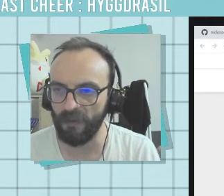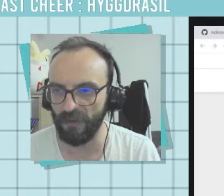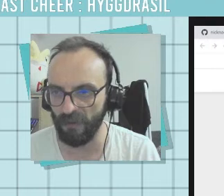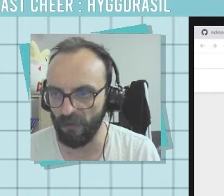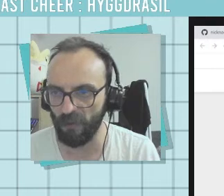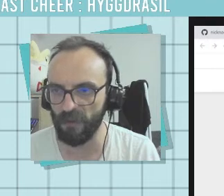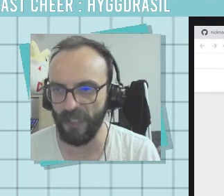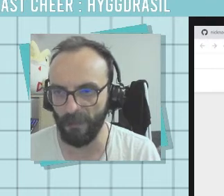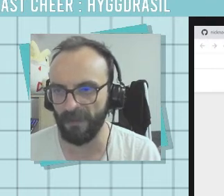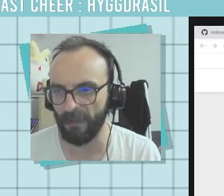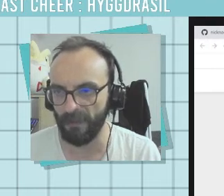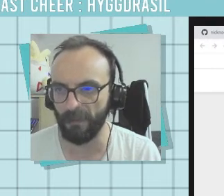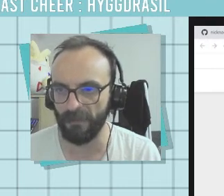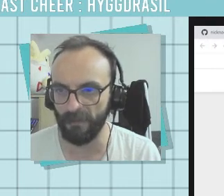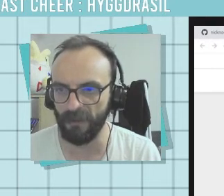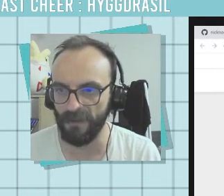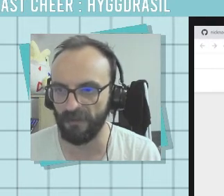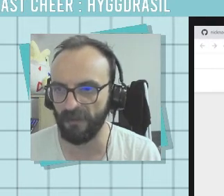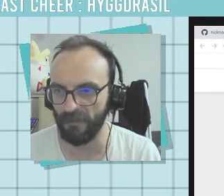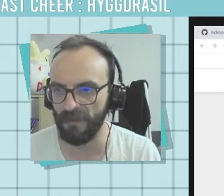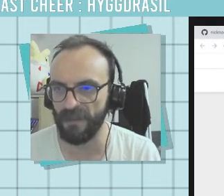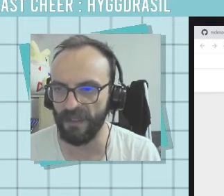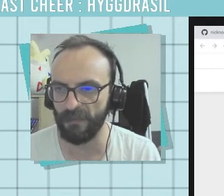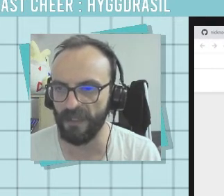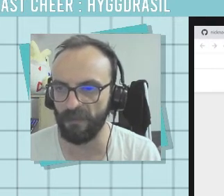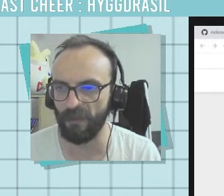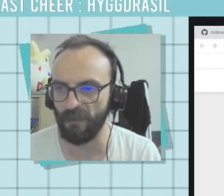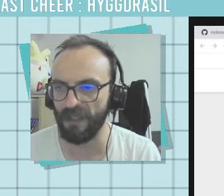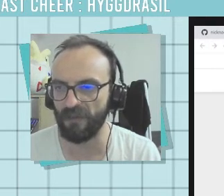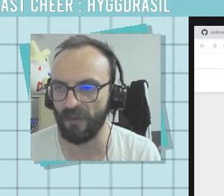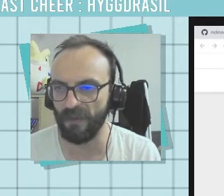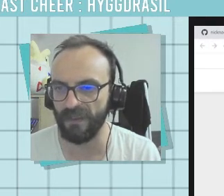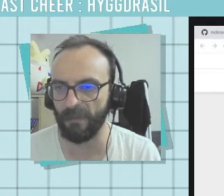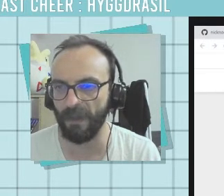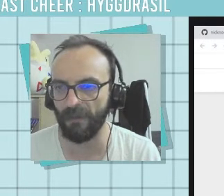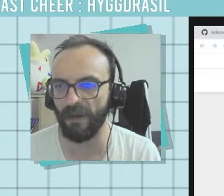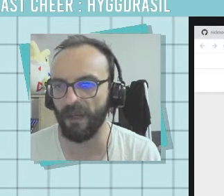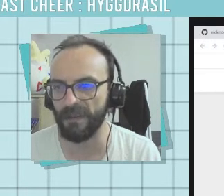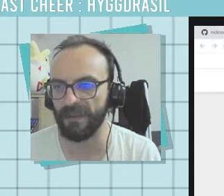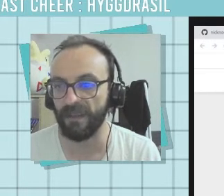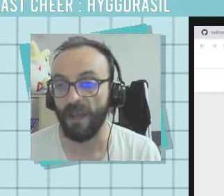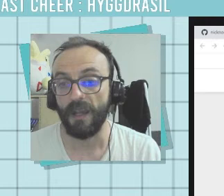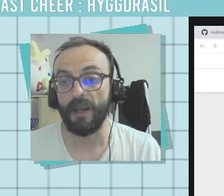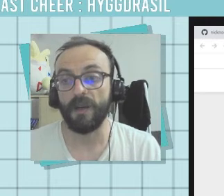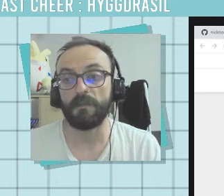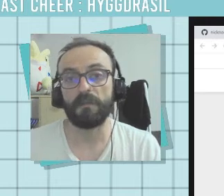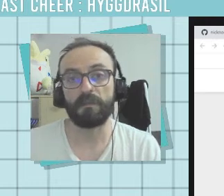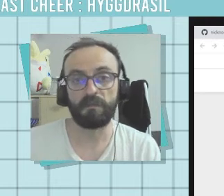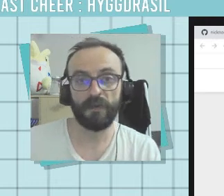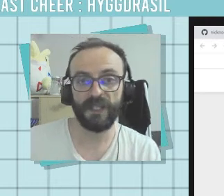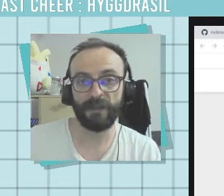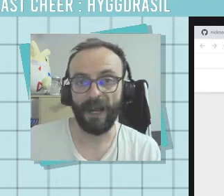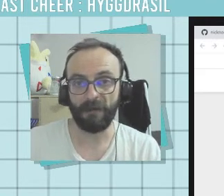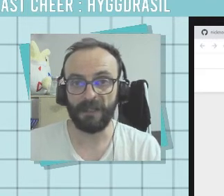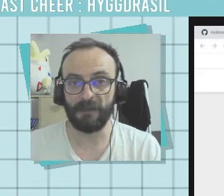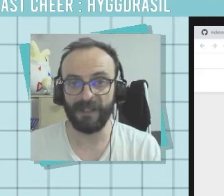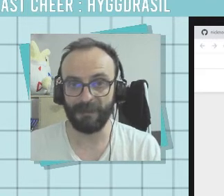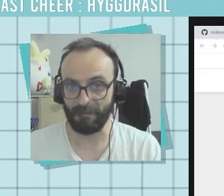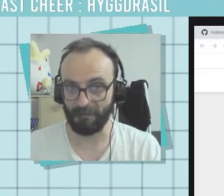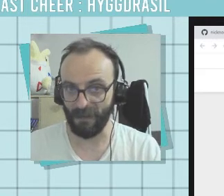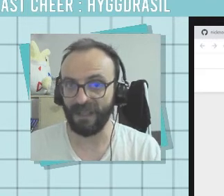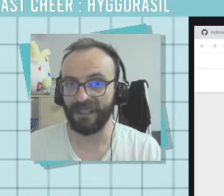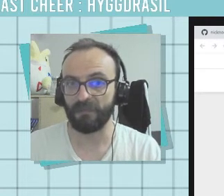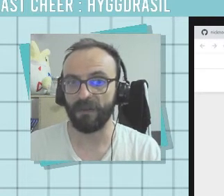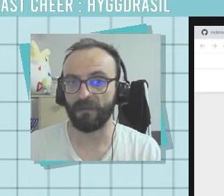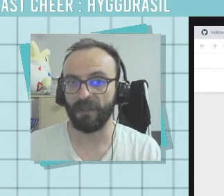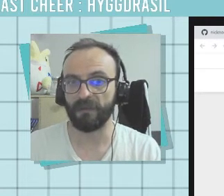lent que le temps que le robot soit capable d'interpréter parfaitement comme c'est une langue vivante, ça sera impossible, le robot sera toujours en retard par rapport à la rapidité. Possible, alors ça je sais